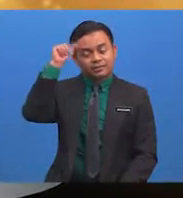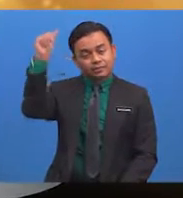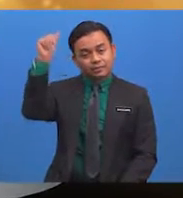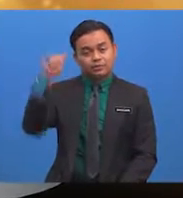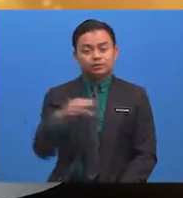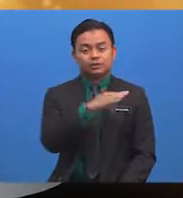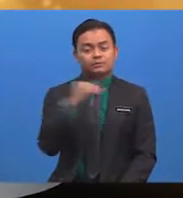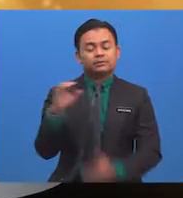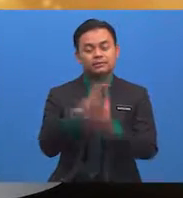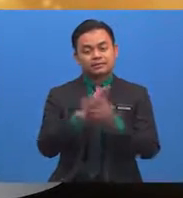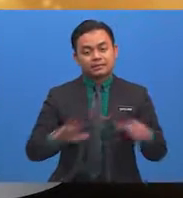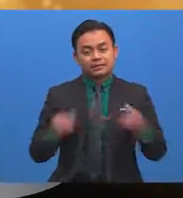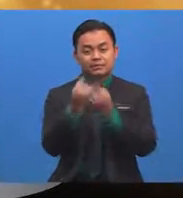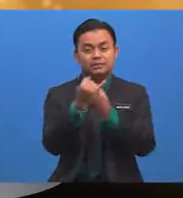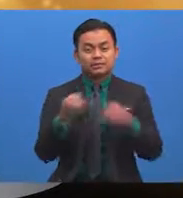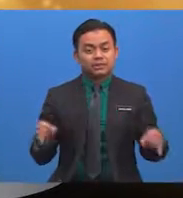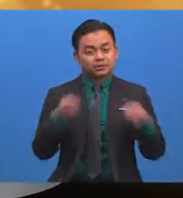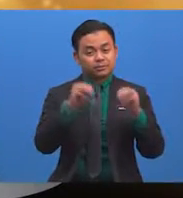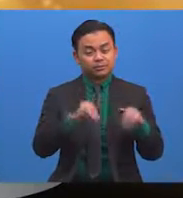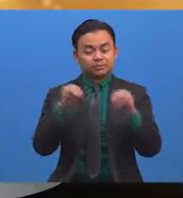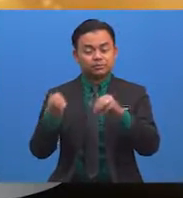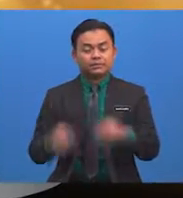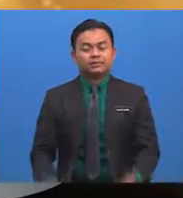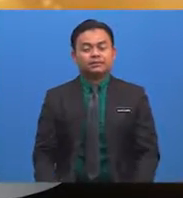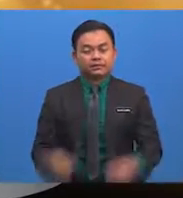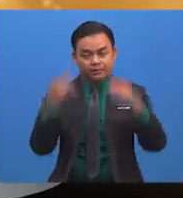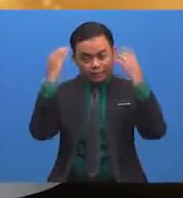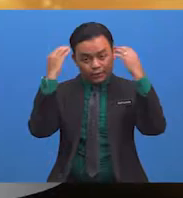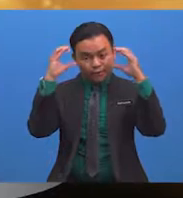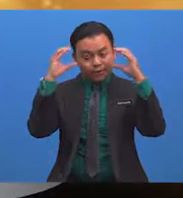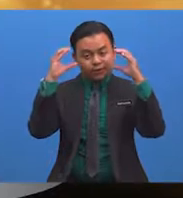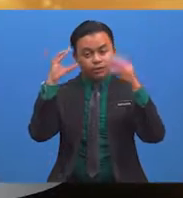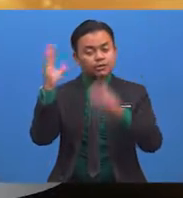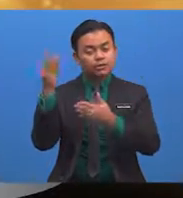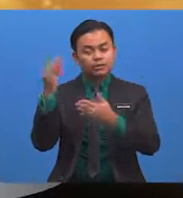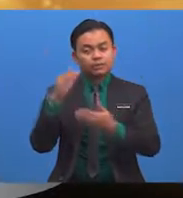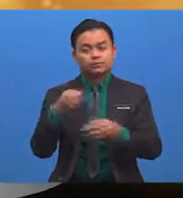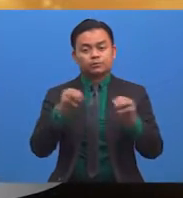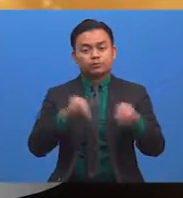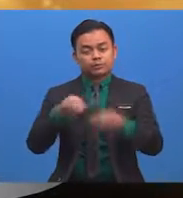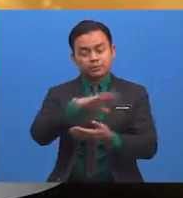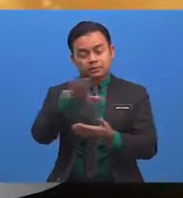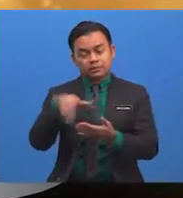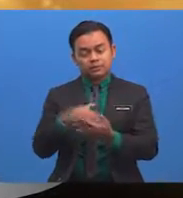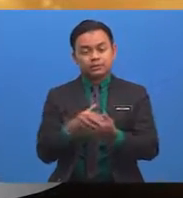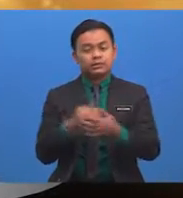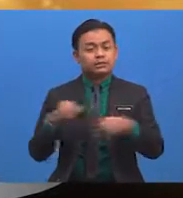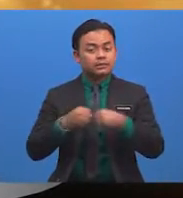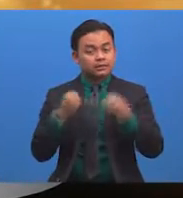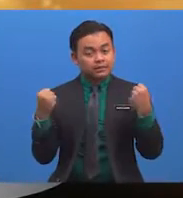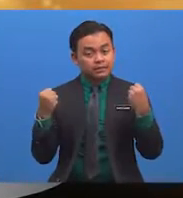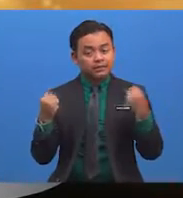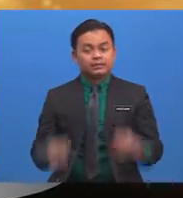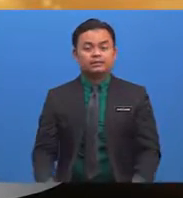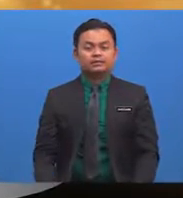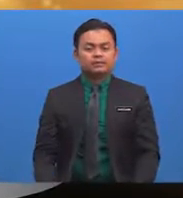Assalamualaikum dan selamat sejahtera murid-murid. Cikgu harap murid-murid semua berada dalam keadaan